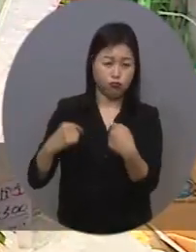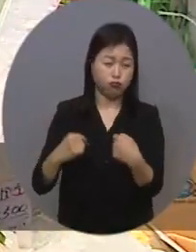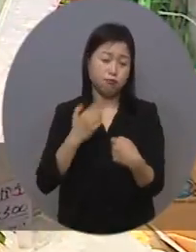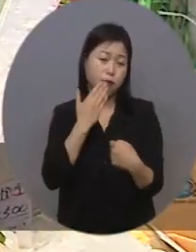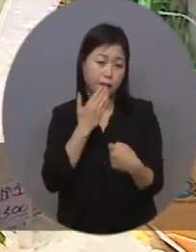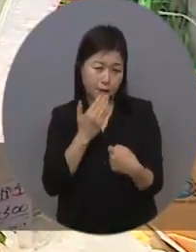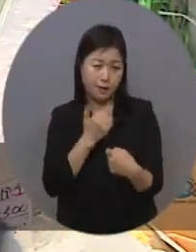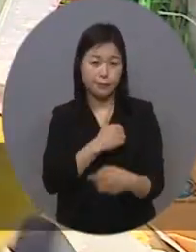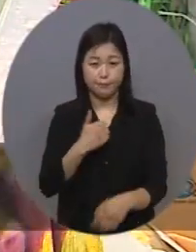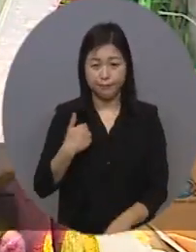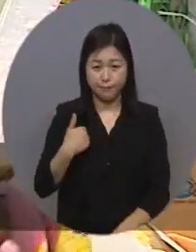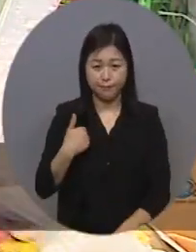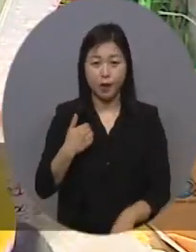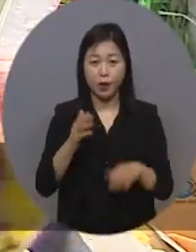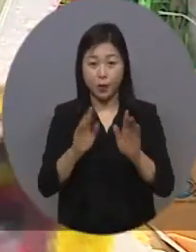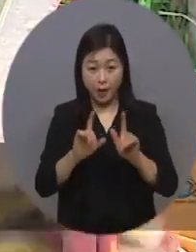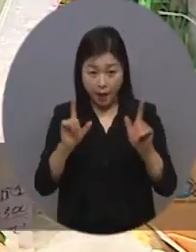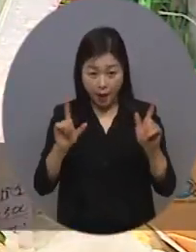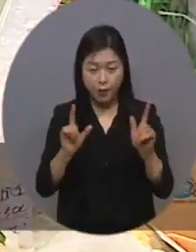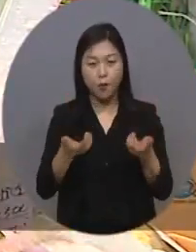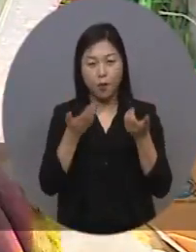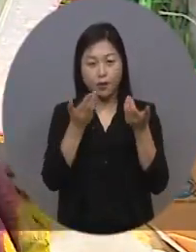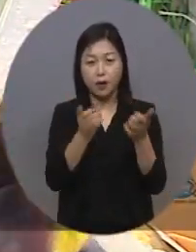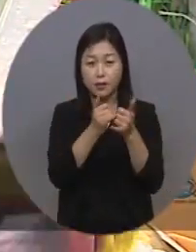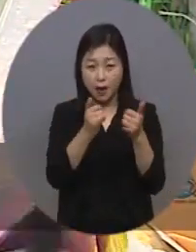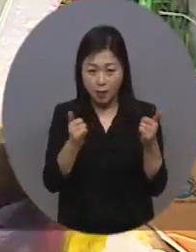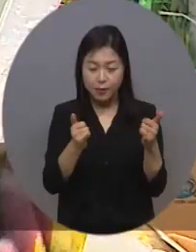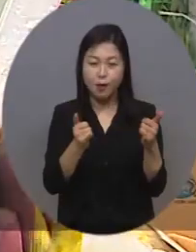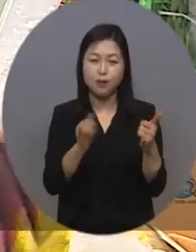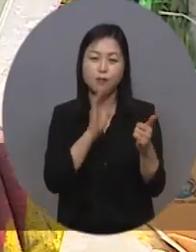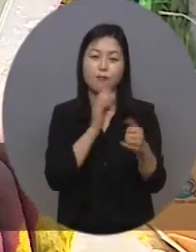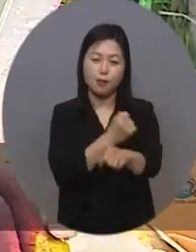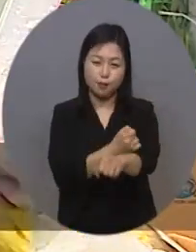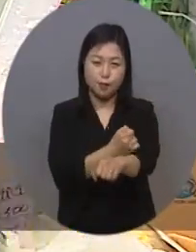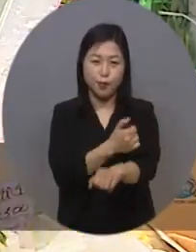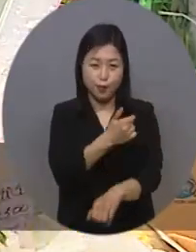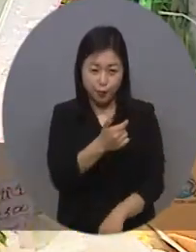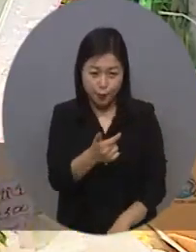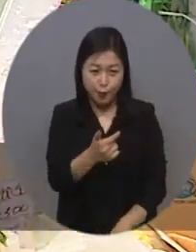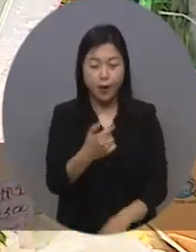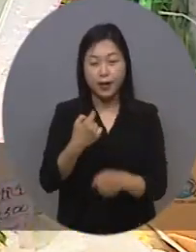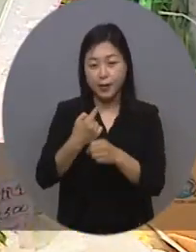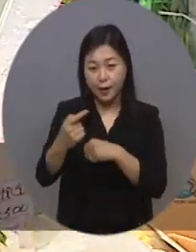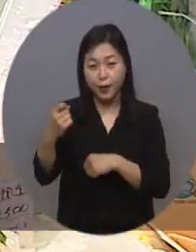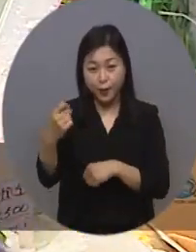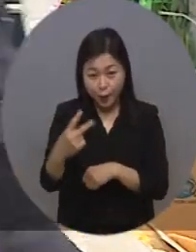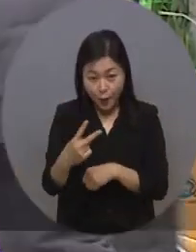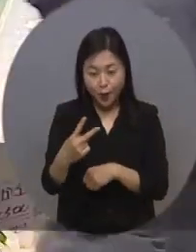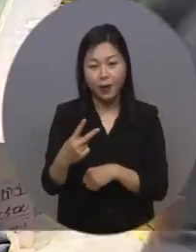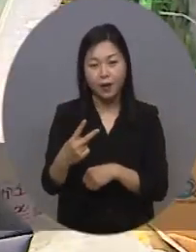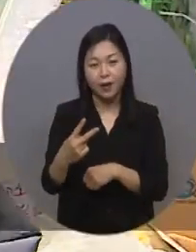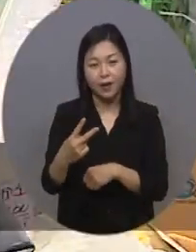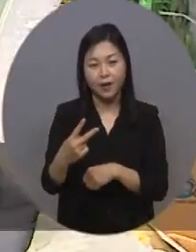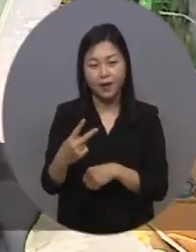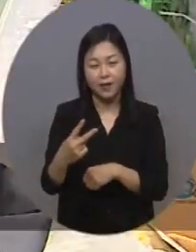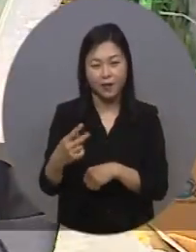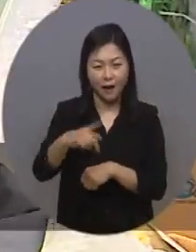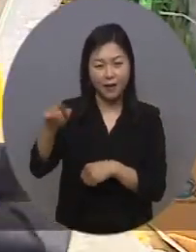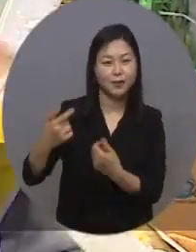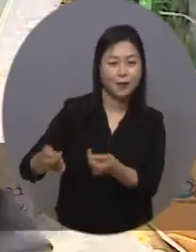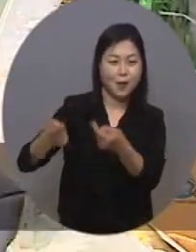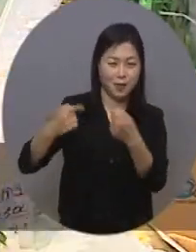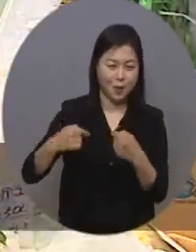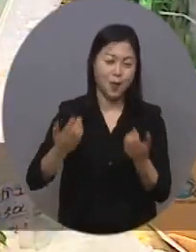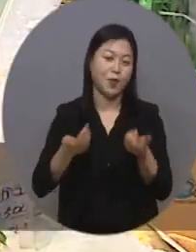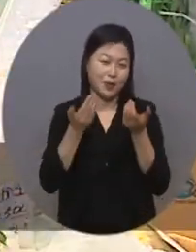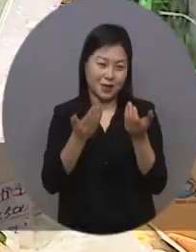있으니까 올해도 정말 봉사하신 분들도 뭐 다들 너무 고생 많으셨고 내년에도 이렇게 다 같이